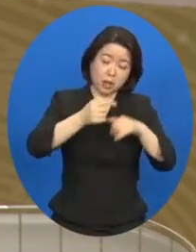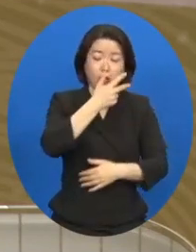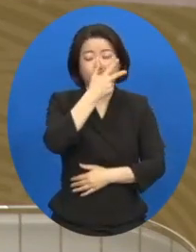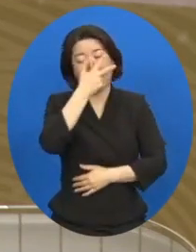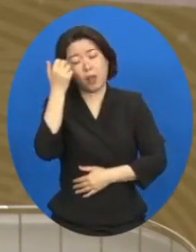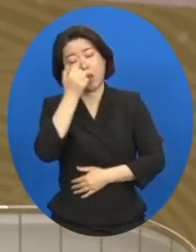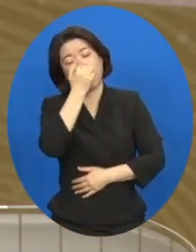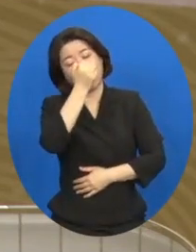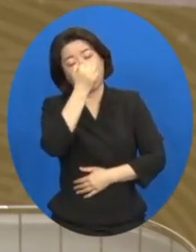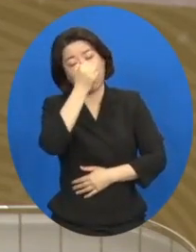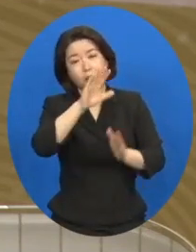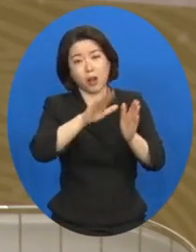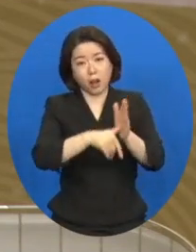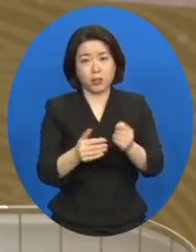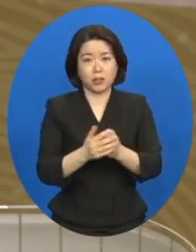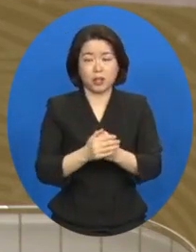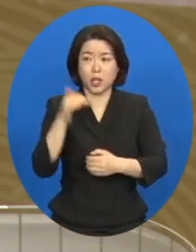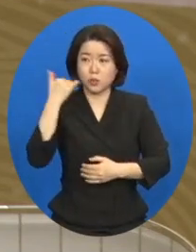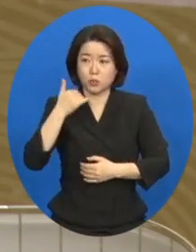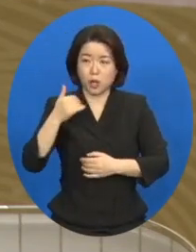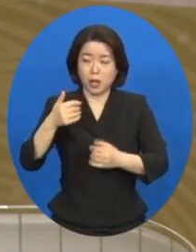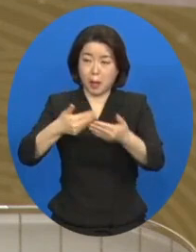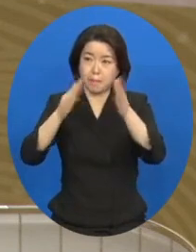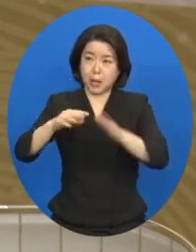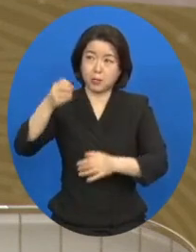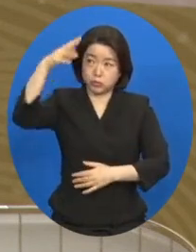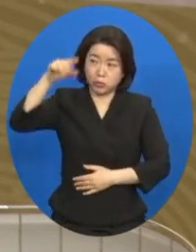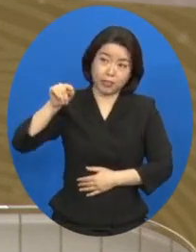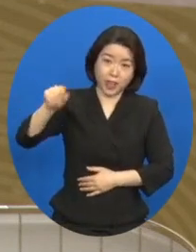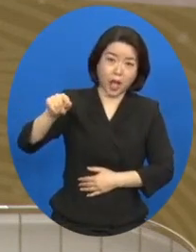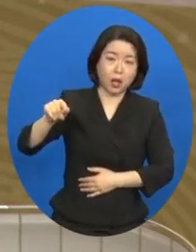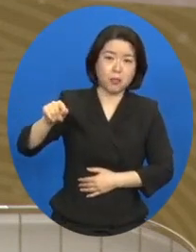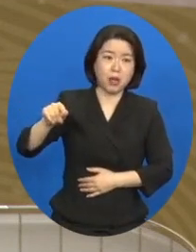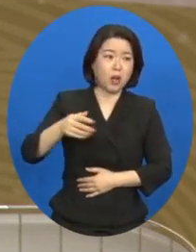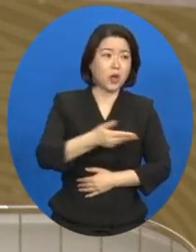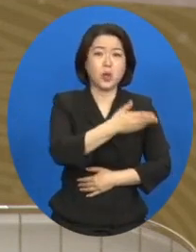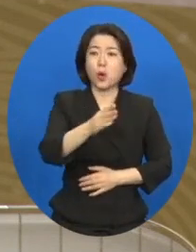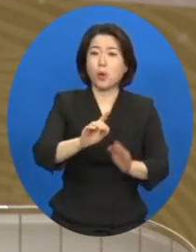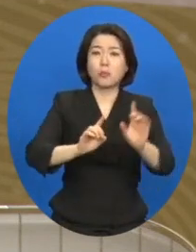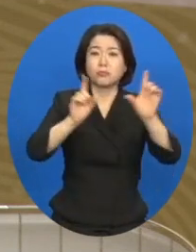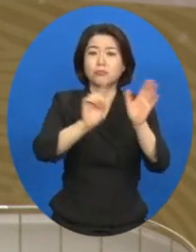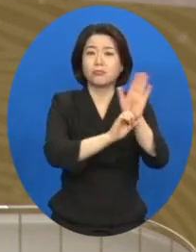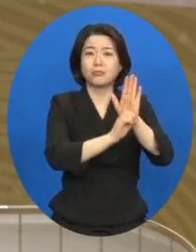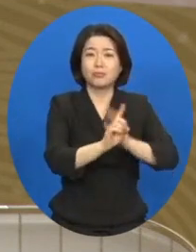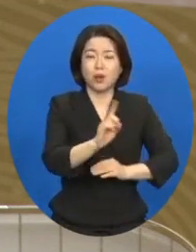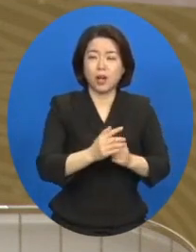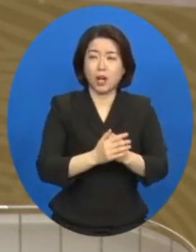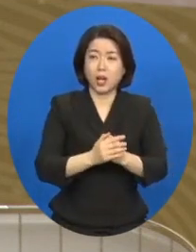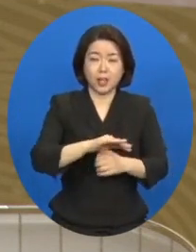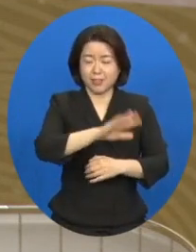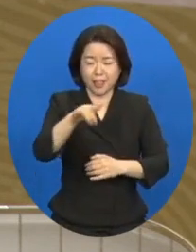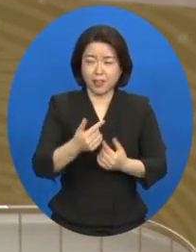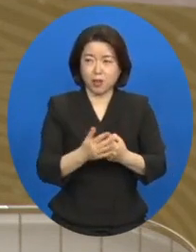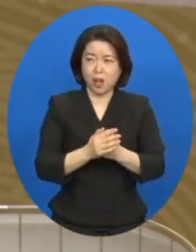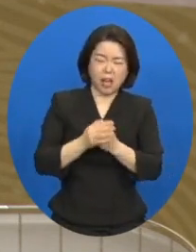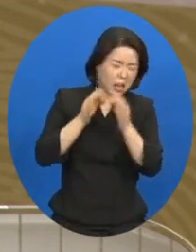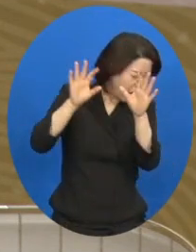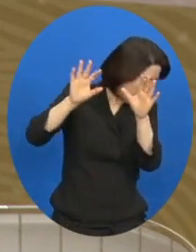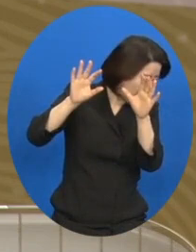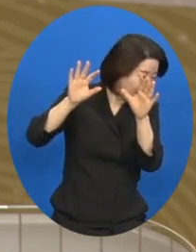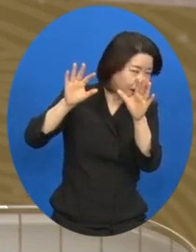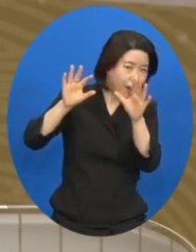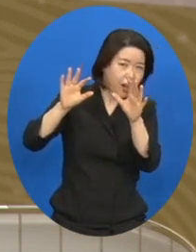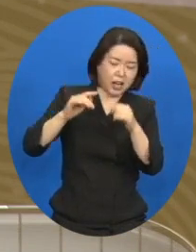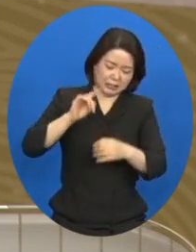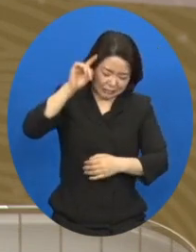누가 불을 켜면 여러분 어떻게 반응하세요? 아마 다 막 비명을 지르고